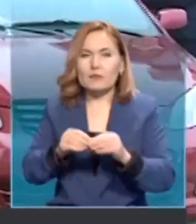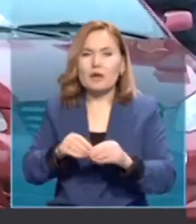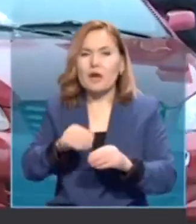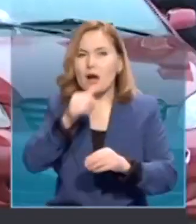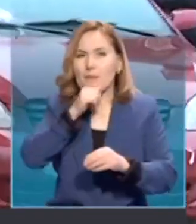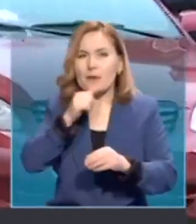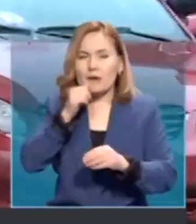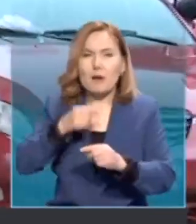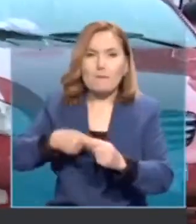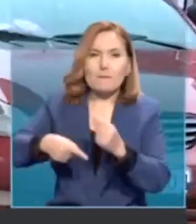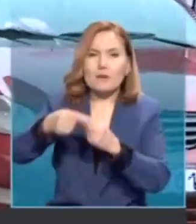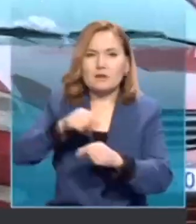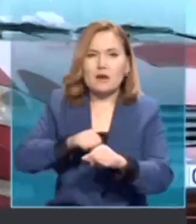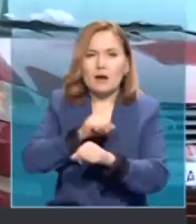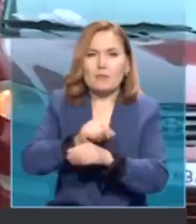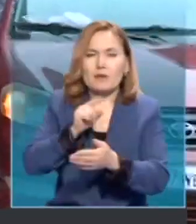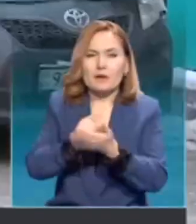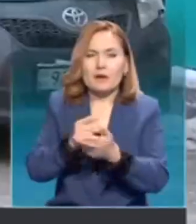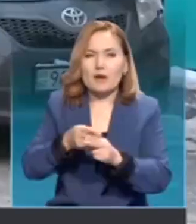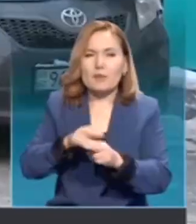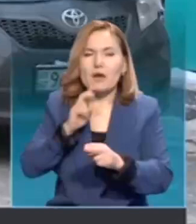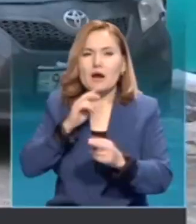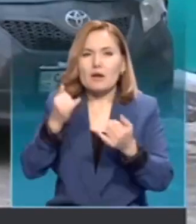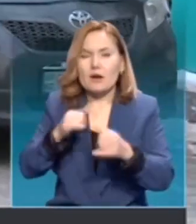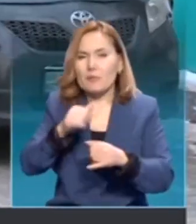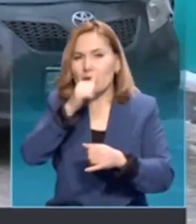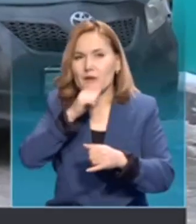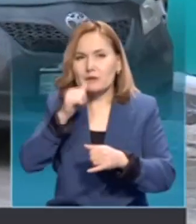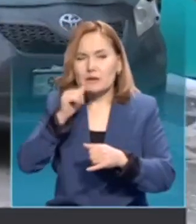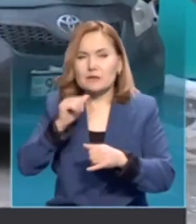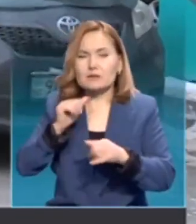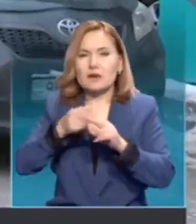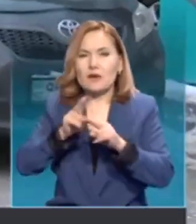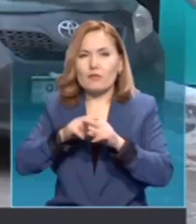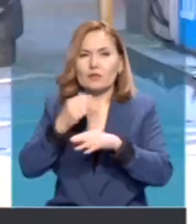көлеңкелі бизнесті жою керек, өйткені жанармайды заңсыз экспорттайтындар азаймай тұр.